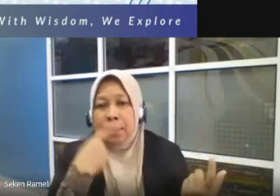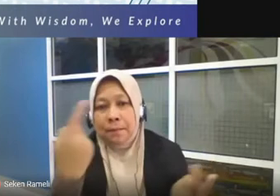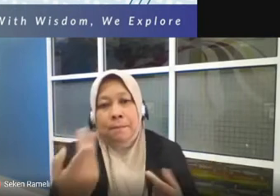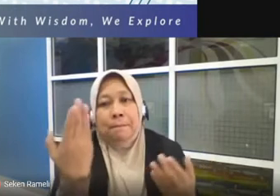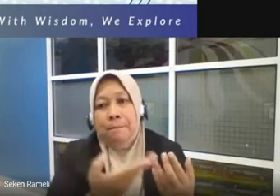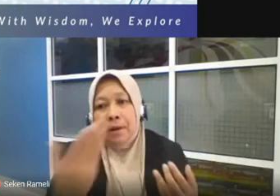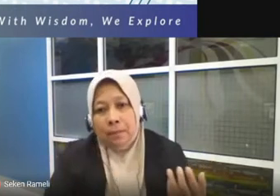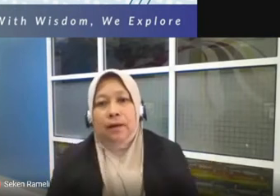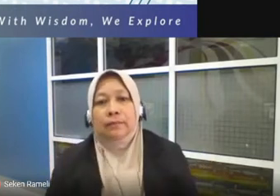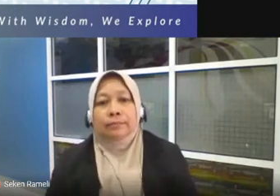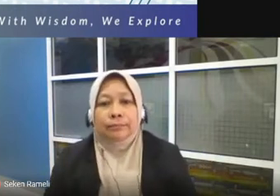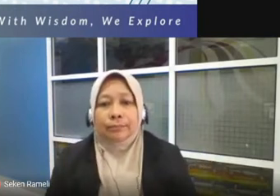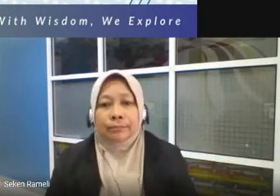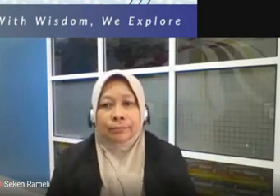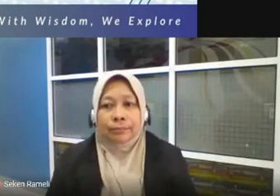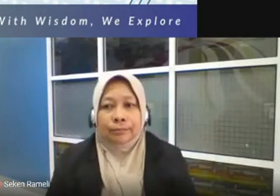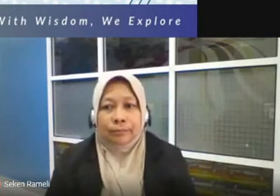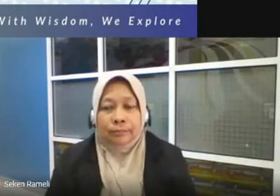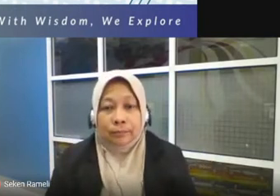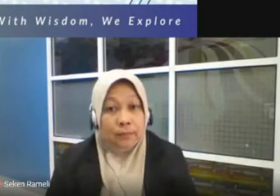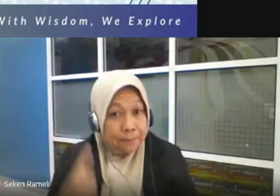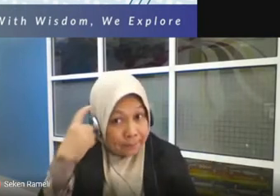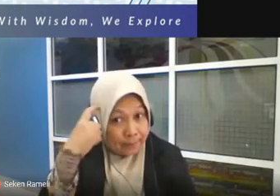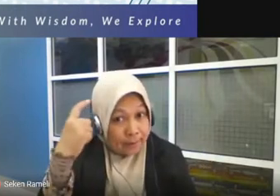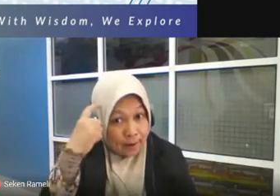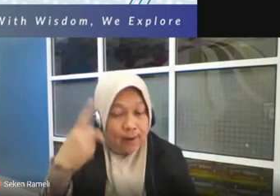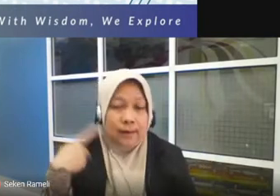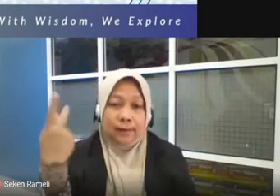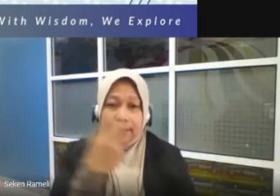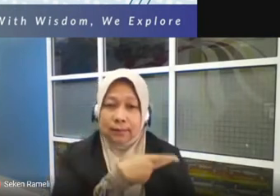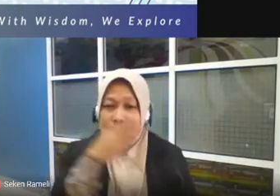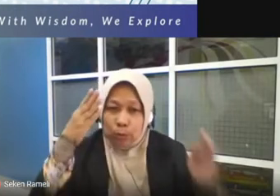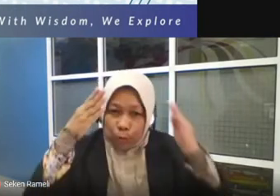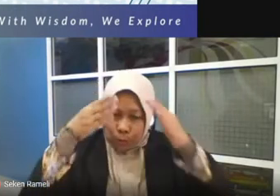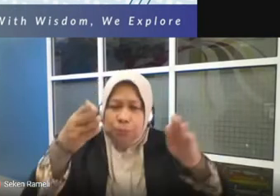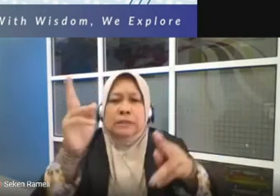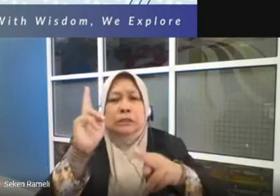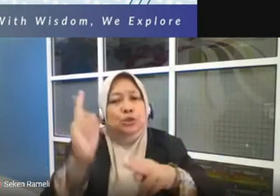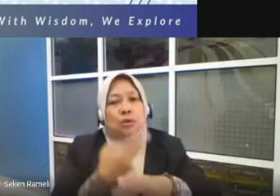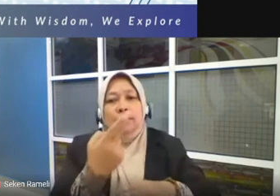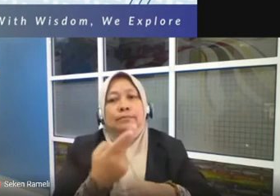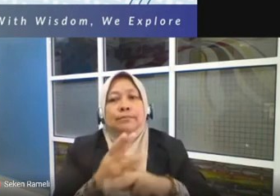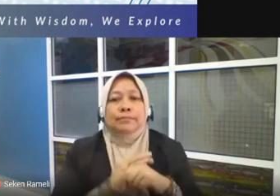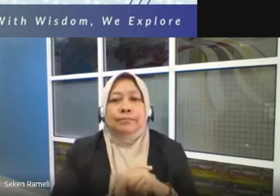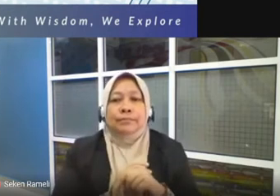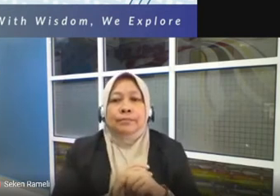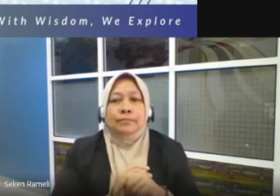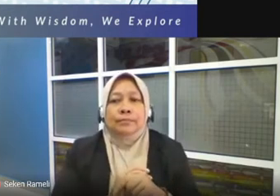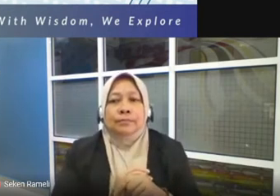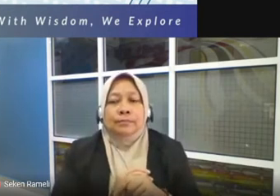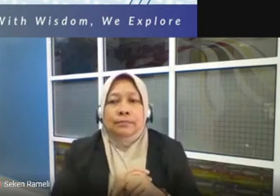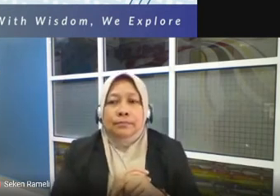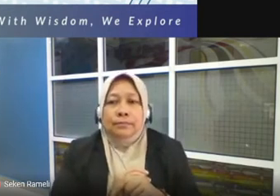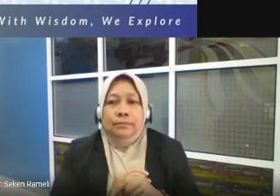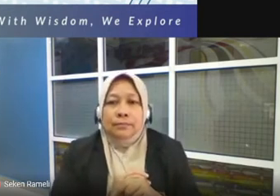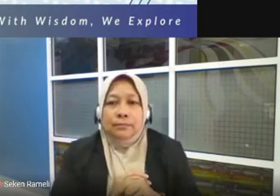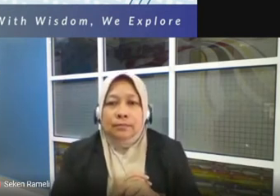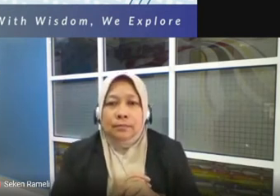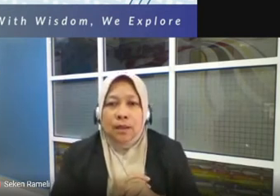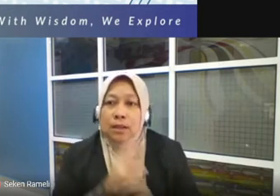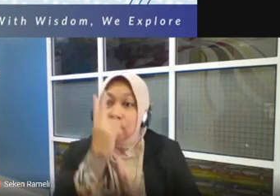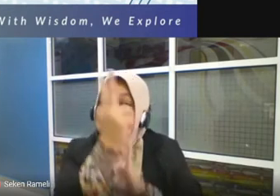delivery dan sebagainya, okay. So, minda kita memberikan tumpuan yang singkat sebenarnya, So, apa ni, dalam tempoh